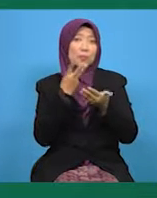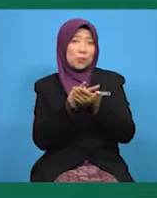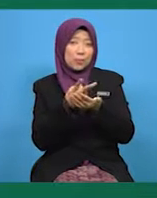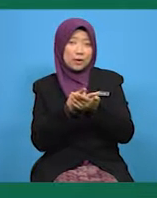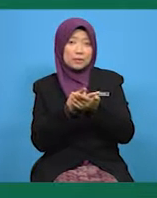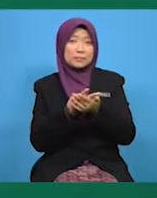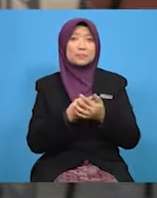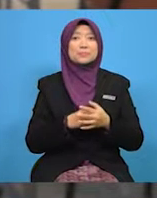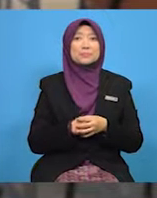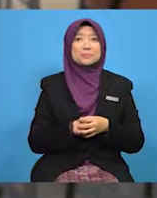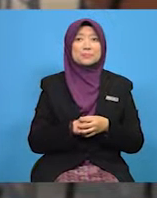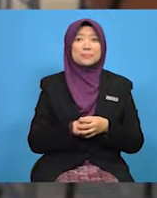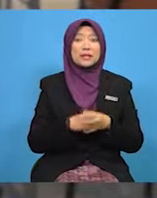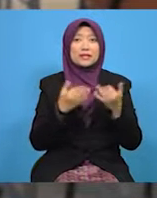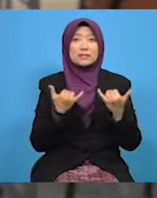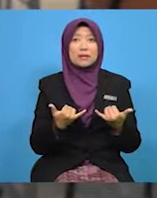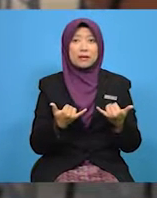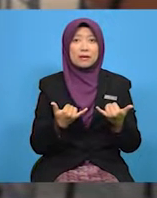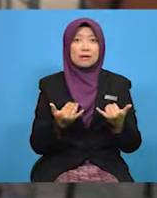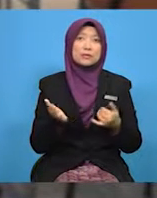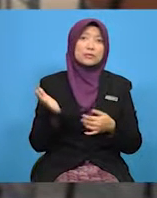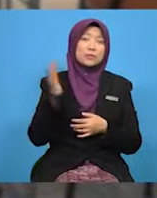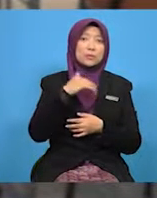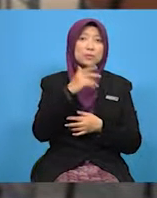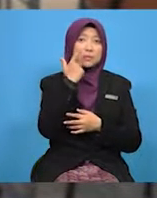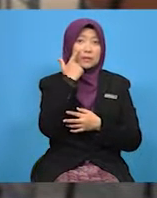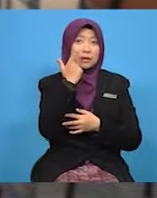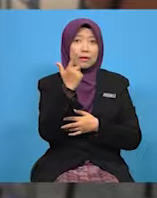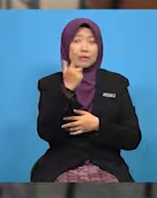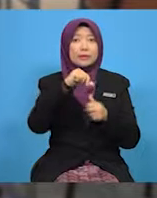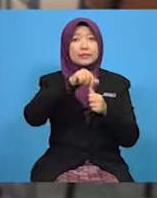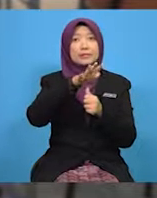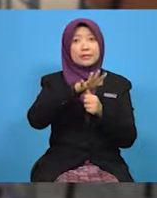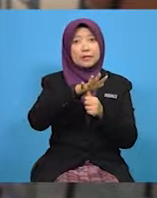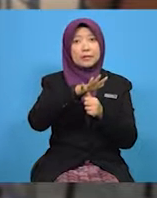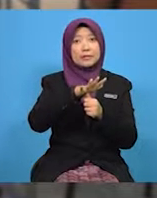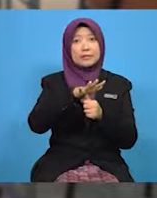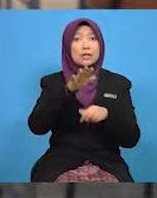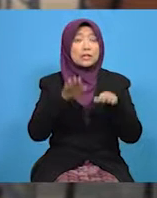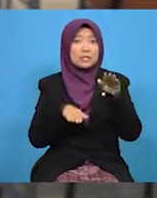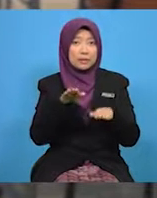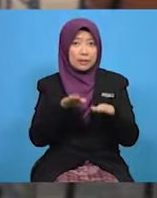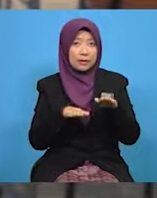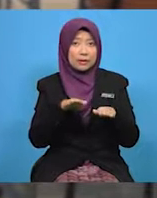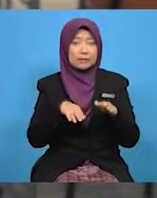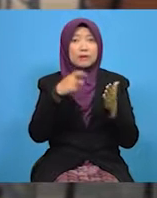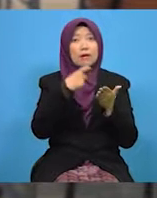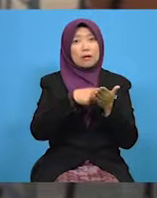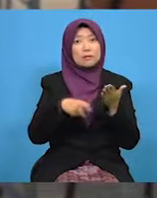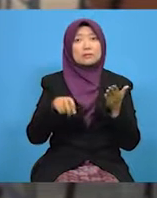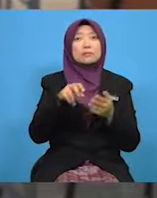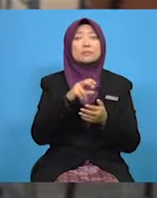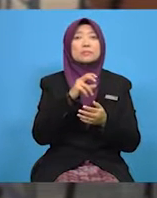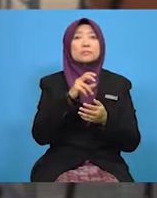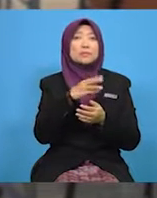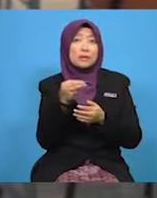wang. Sekarang, jom kita lihat kesan terhadap keseimbangan, harga umum